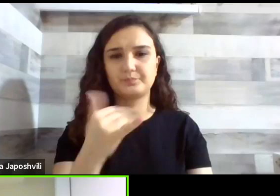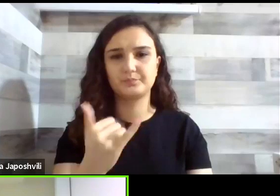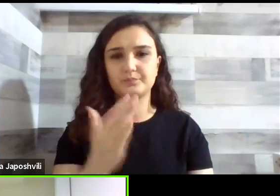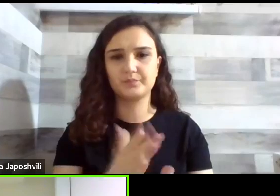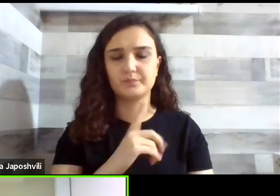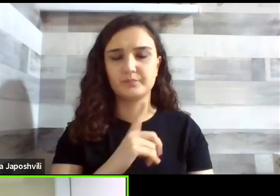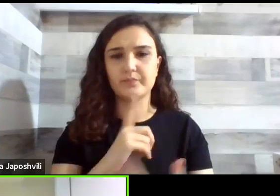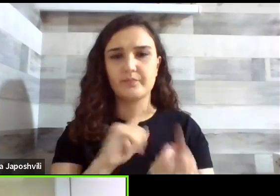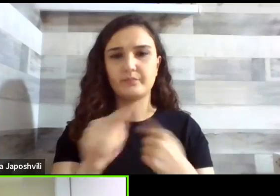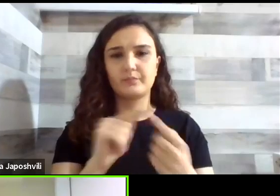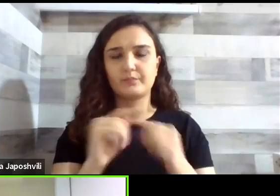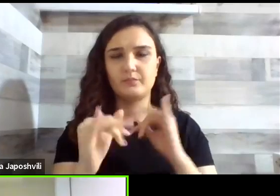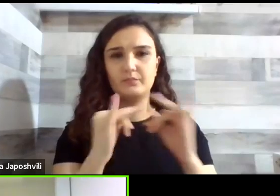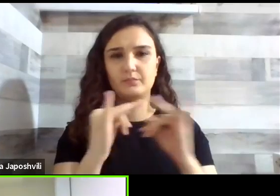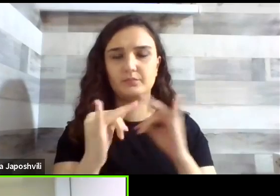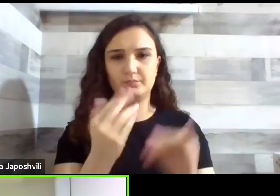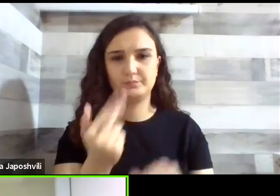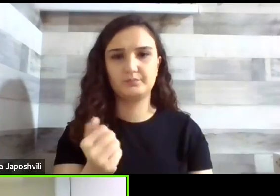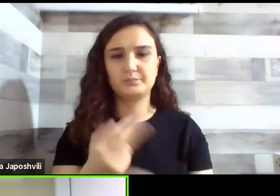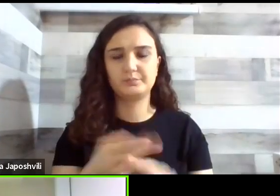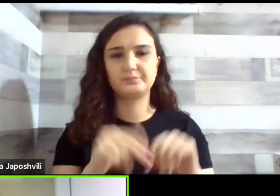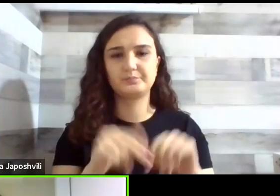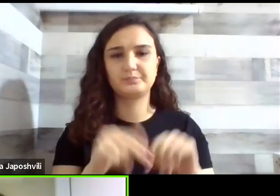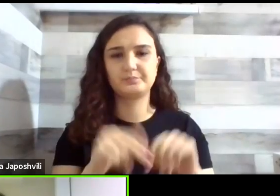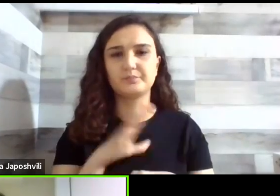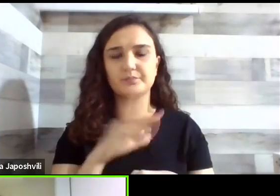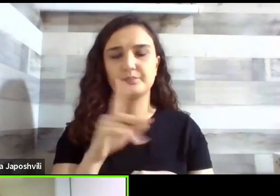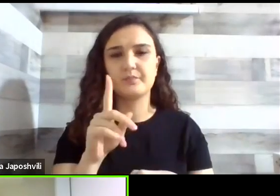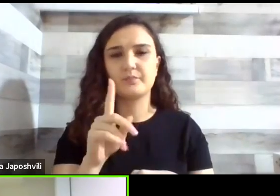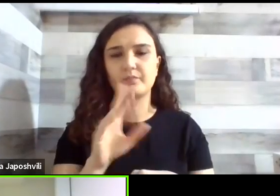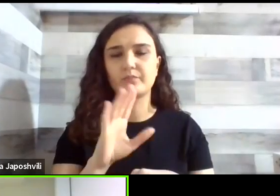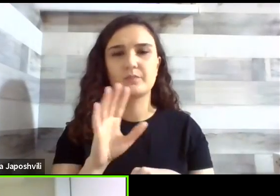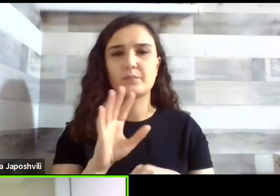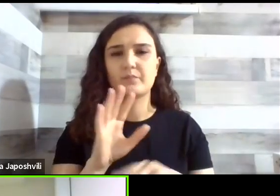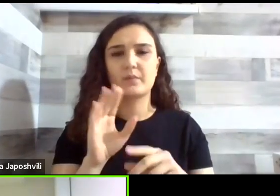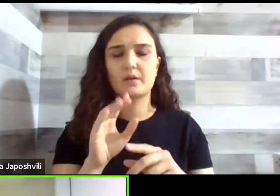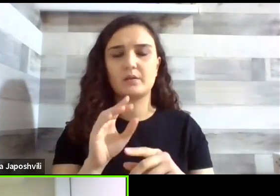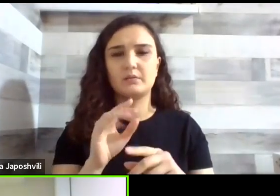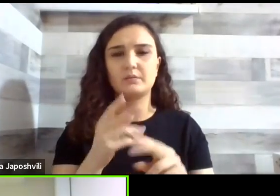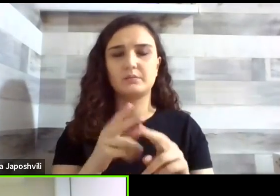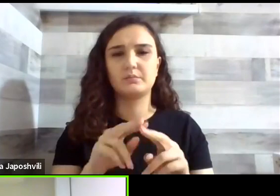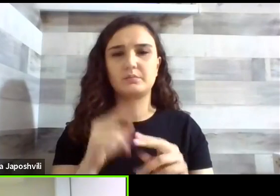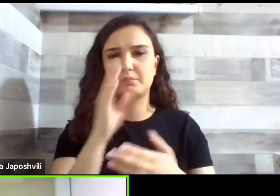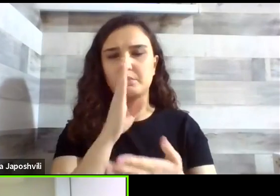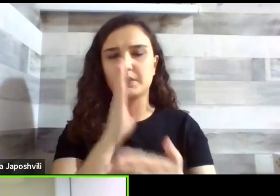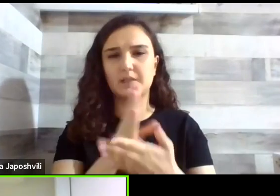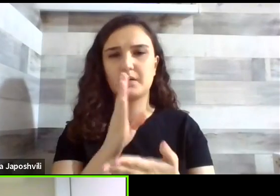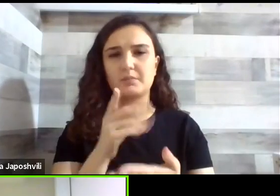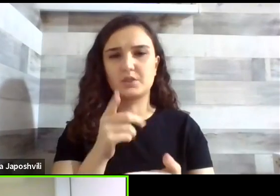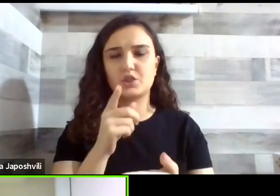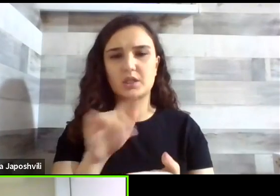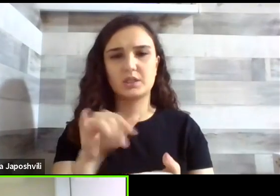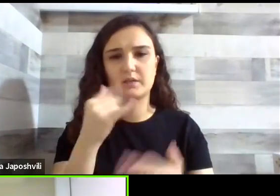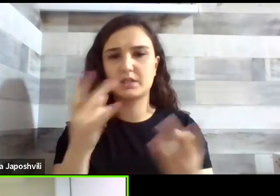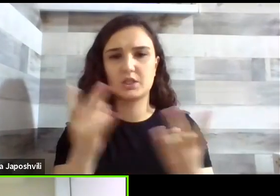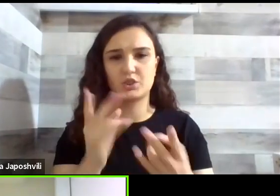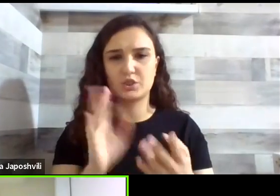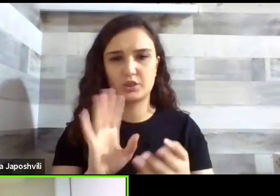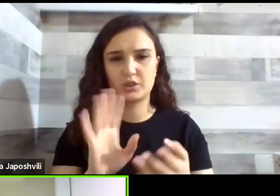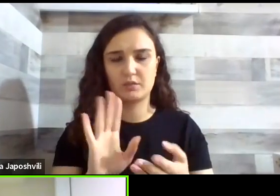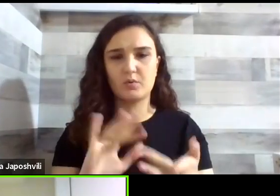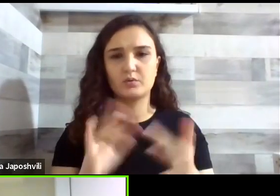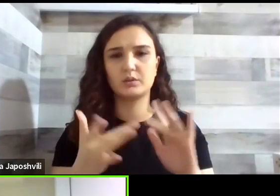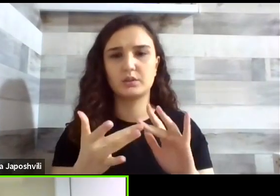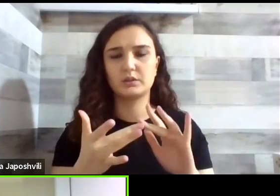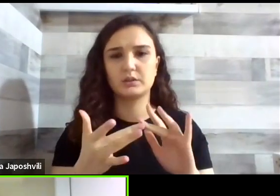ერთმანეთთან საკომუნიკაციოდ, ხო? შესაძლებელი იყოს ასინქრონული, რაც უშუალოდ ეს პირდაპირზე არ ჩართვას არ გულისხმობს, ანუ ონლაინ